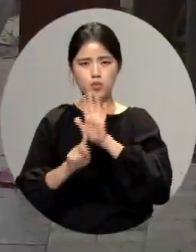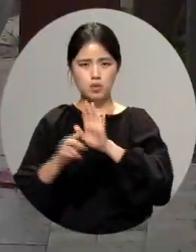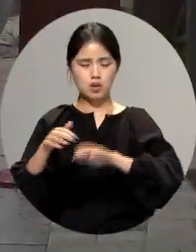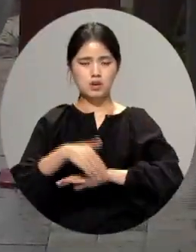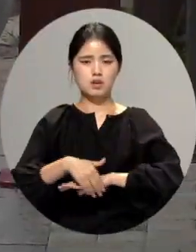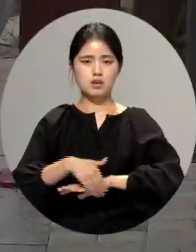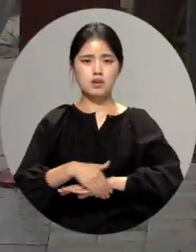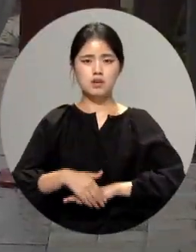나설 방침입니다